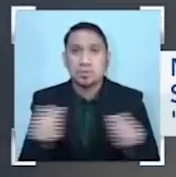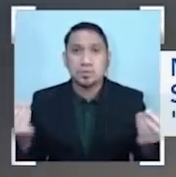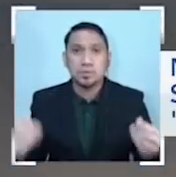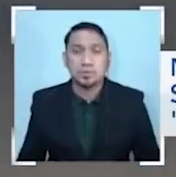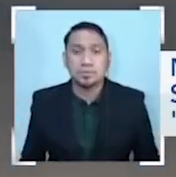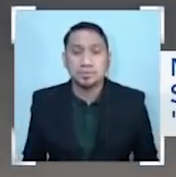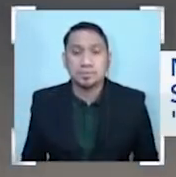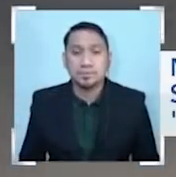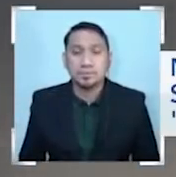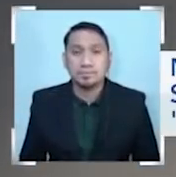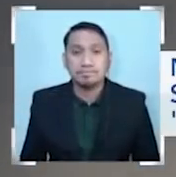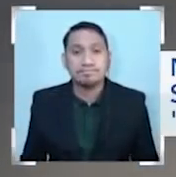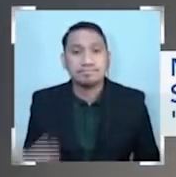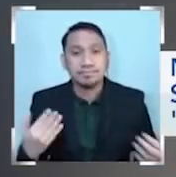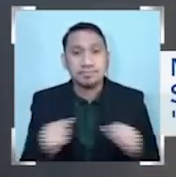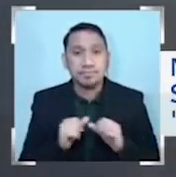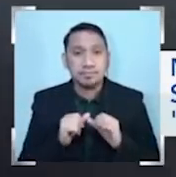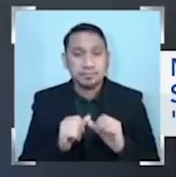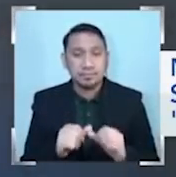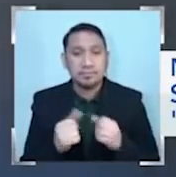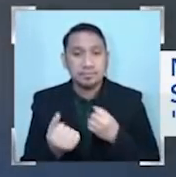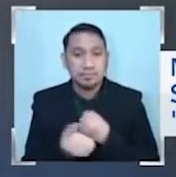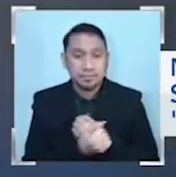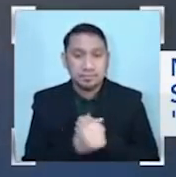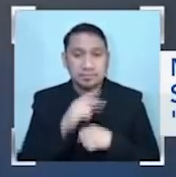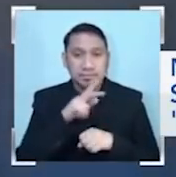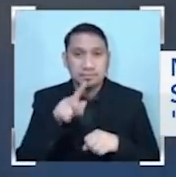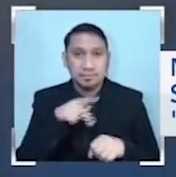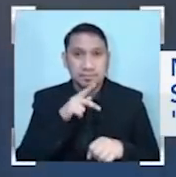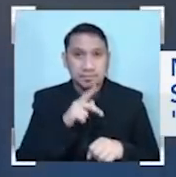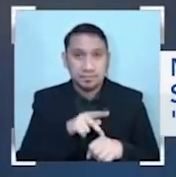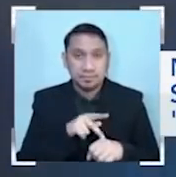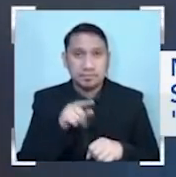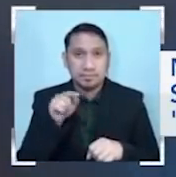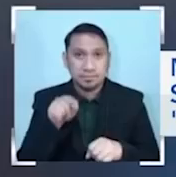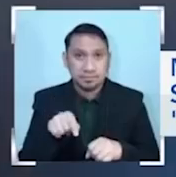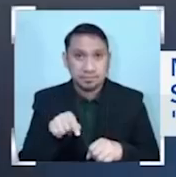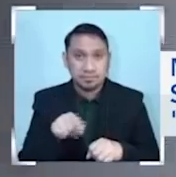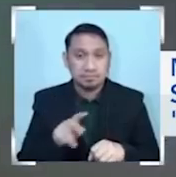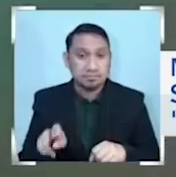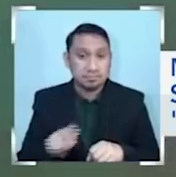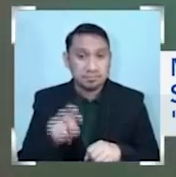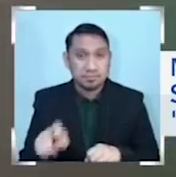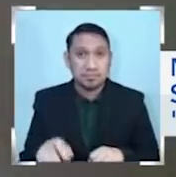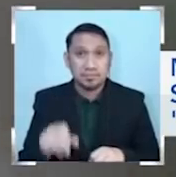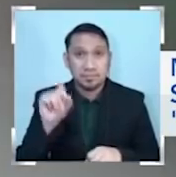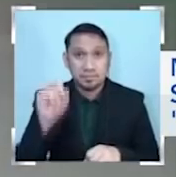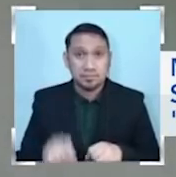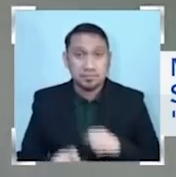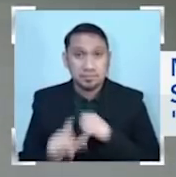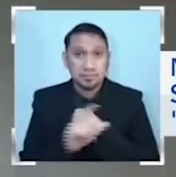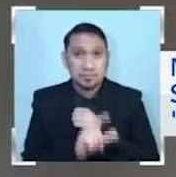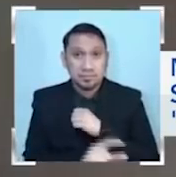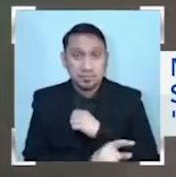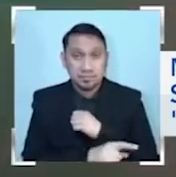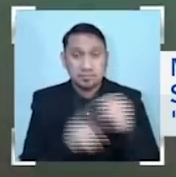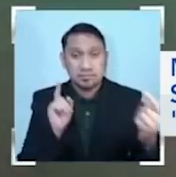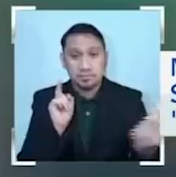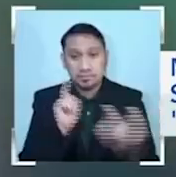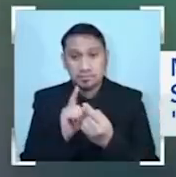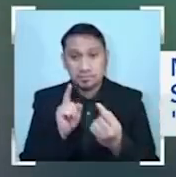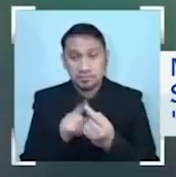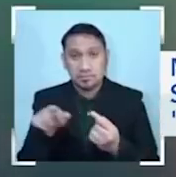Sa pagpapatuloy ng Mahalin Natin ang Pilipinas Ride ni Mayor Sara Duterte sa Southern Leyte, nakipagkita siya sa ilang lokal na